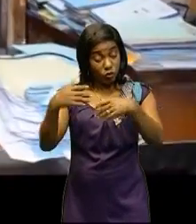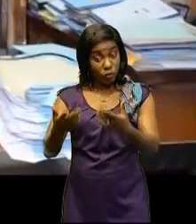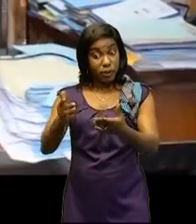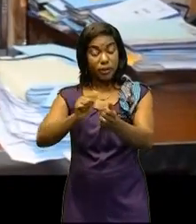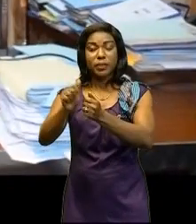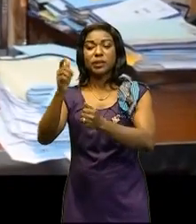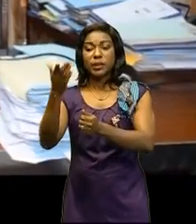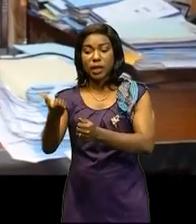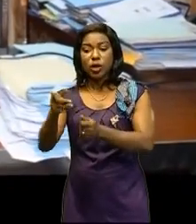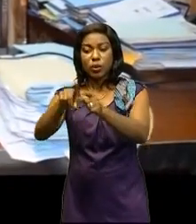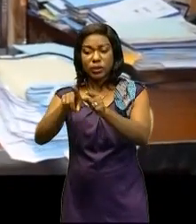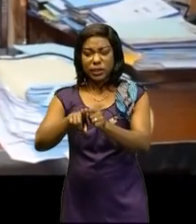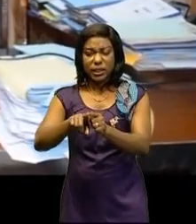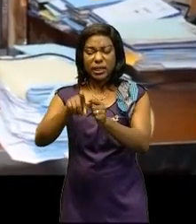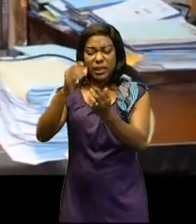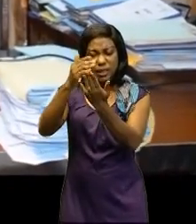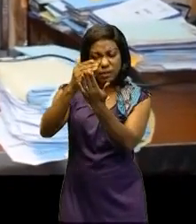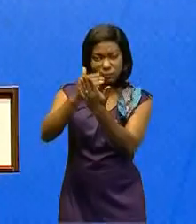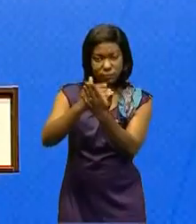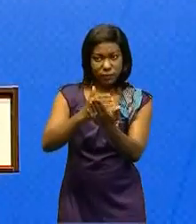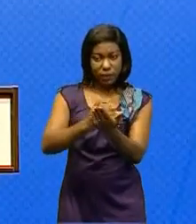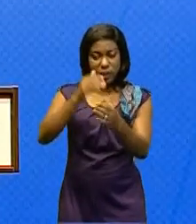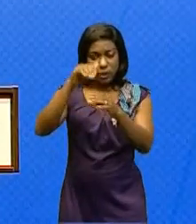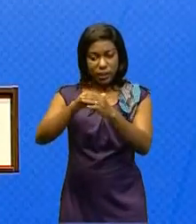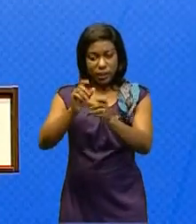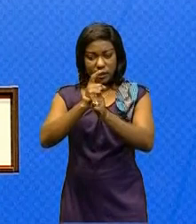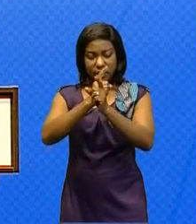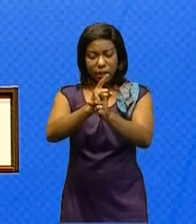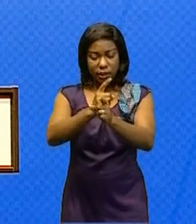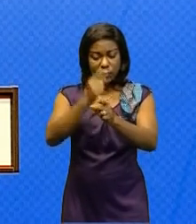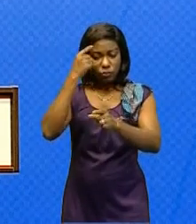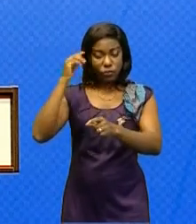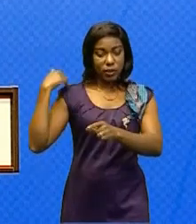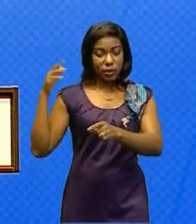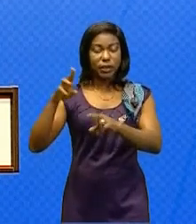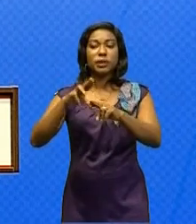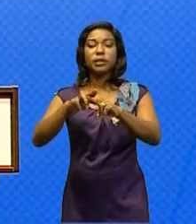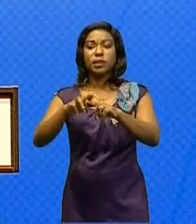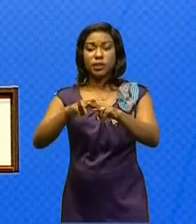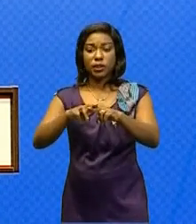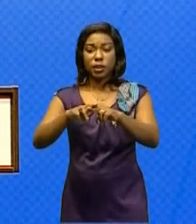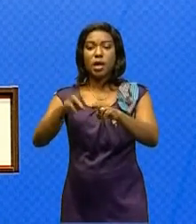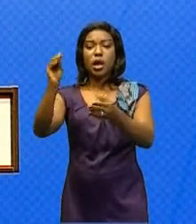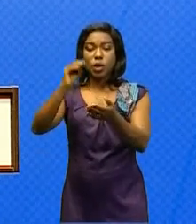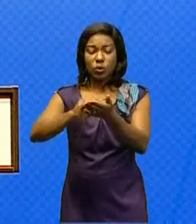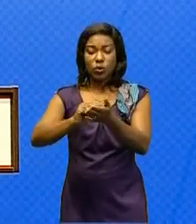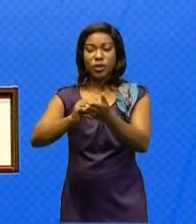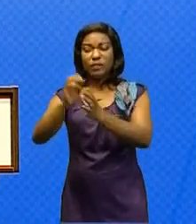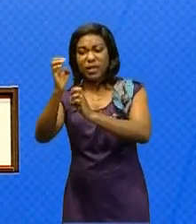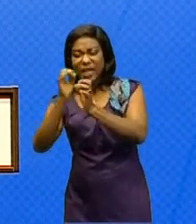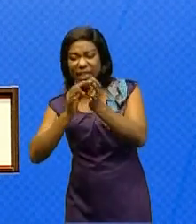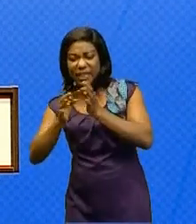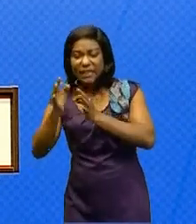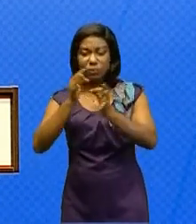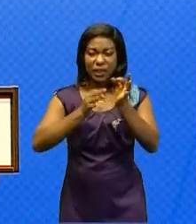d'autres détails liés à la situation sécuritaire dans les provinces sous état de siège. Il a en outre fait les bilans de